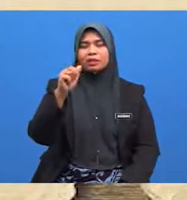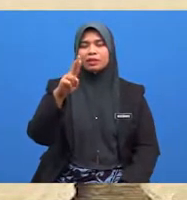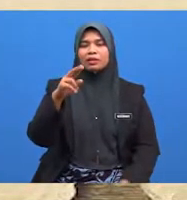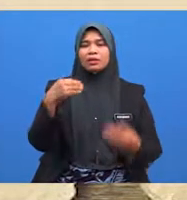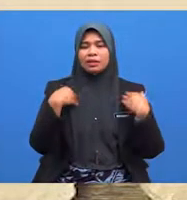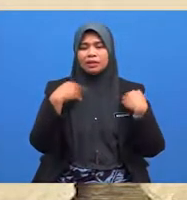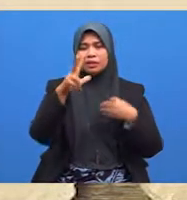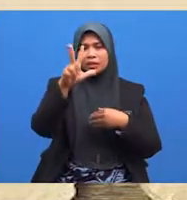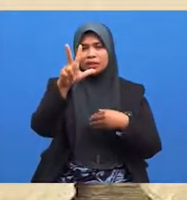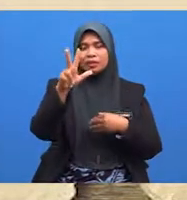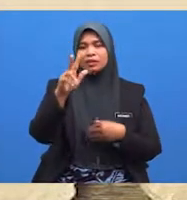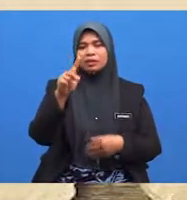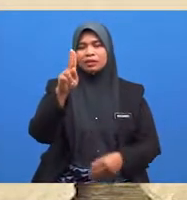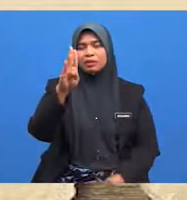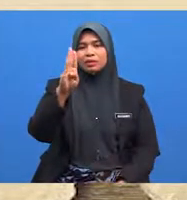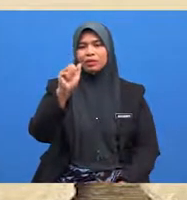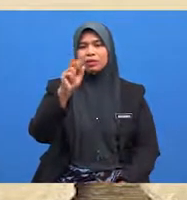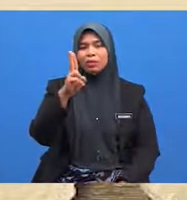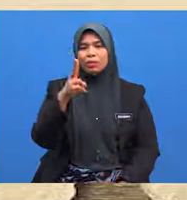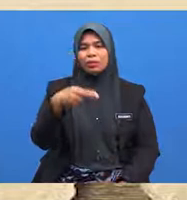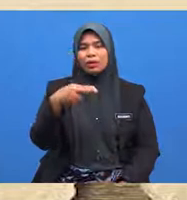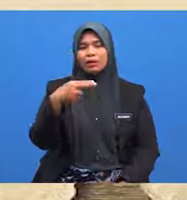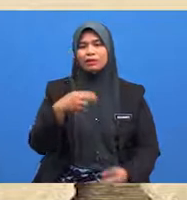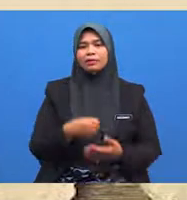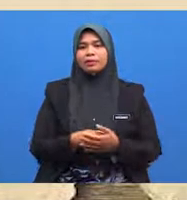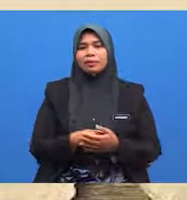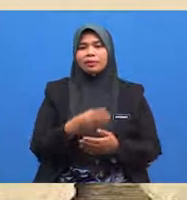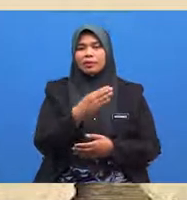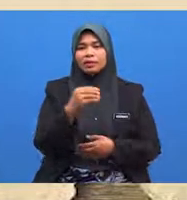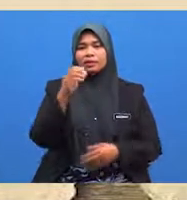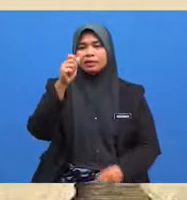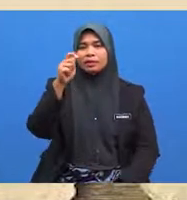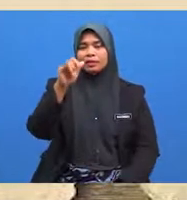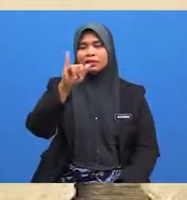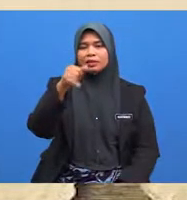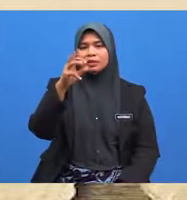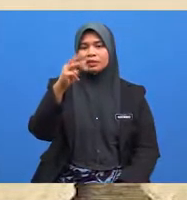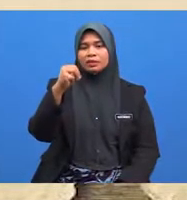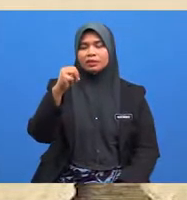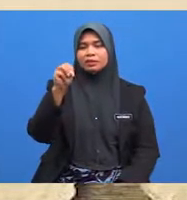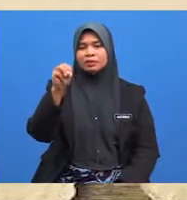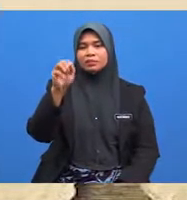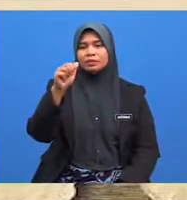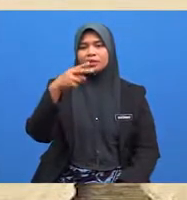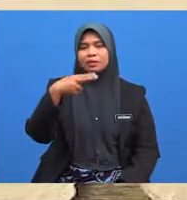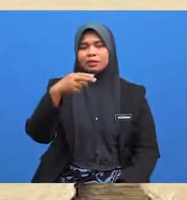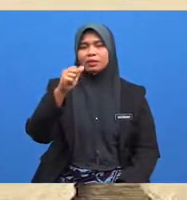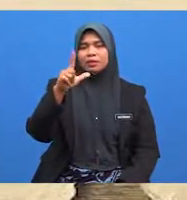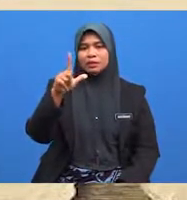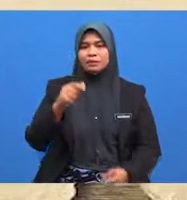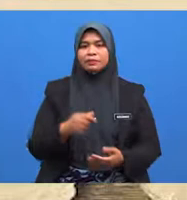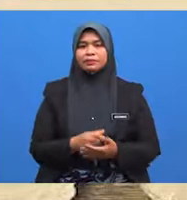Contohnya, Masjid Mutiara di Agra memiliki tiga kubah utama. Taj Mahal